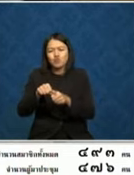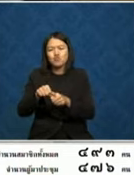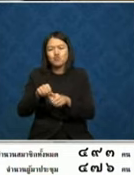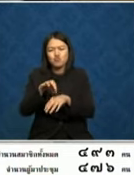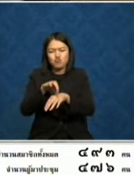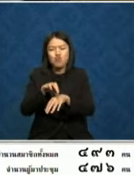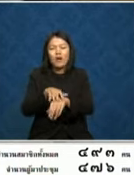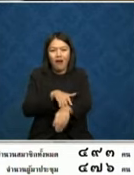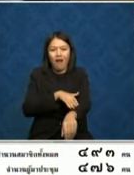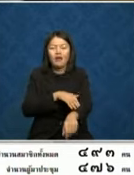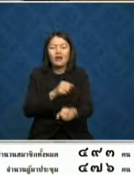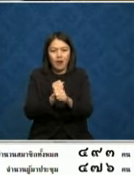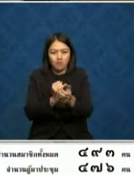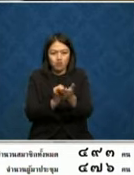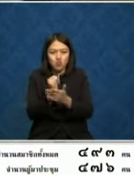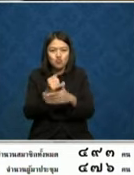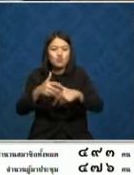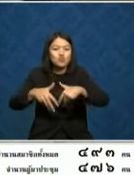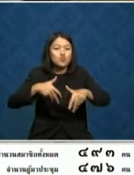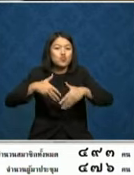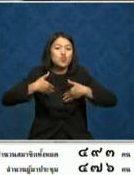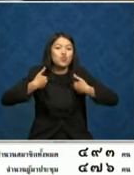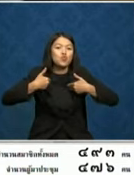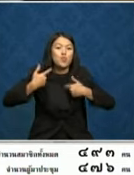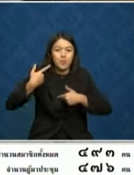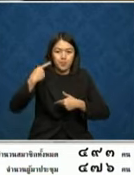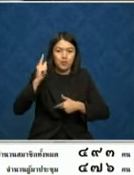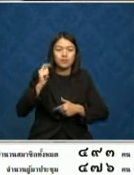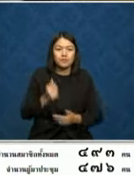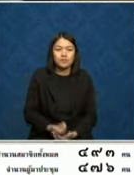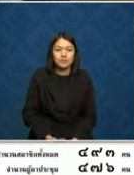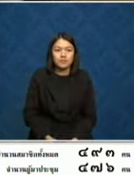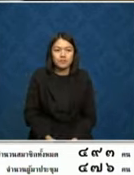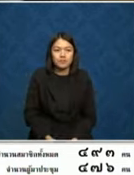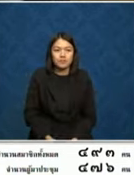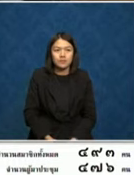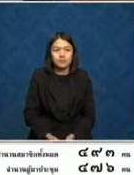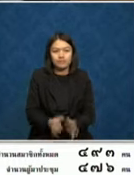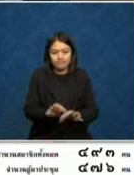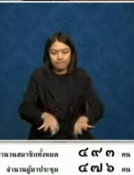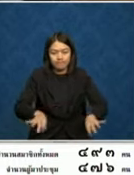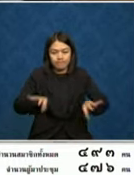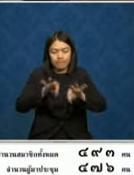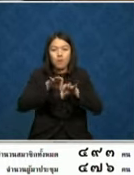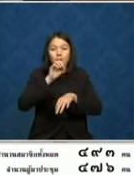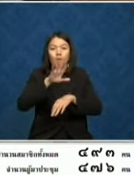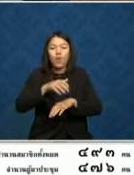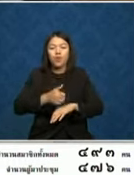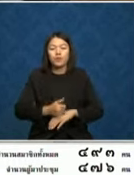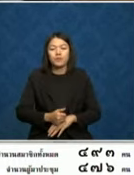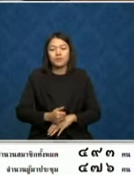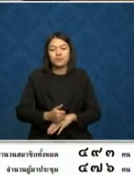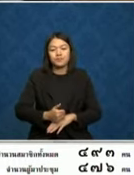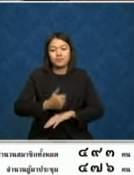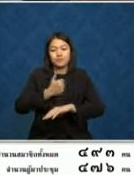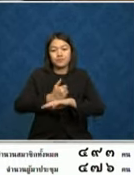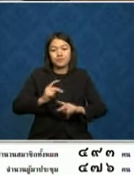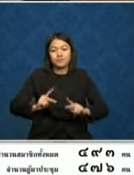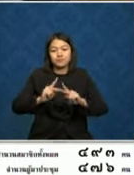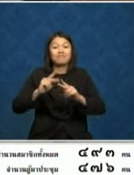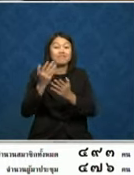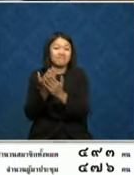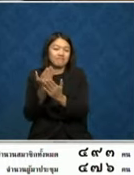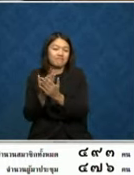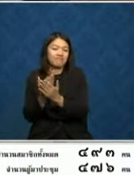ๆแต่ก็ทำให้ถูกต้องให้ประชาชนมีความสุขได้ประโยชน์ด้วยแล้วก็สำคัญที่สุดบอกรัฐมนตรีว่าการกระทรวงคลังด้วยครับว่าฟังจิ้งจ